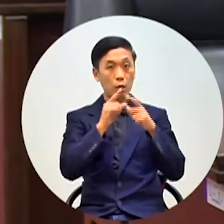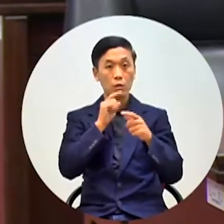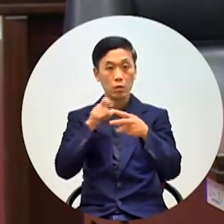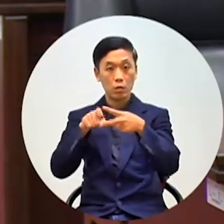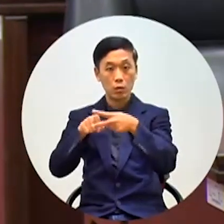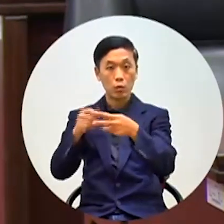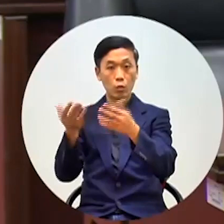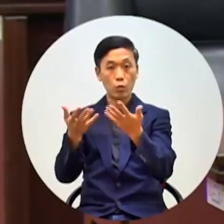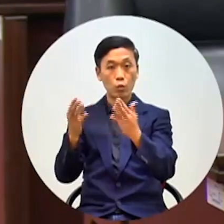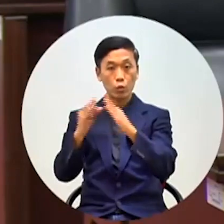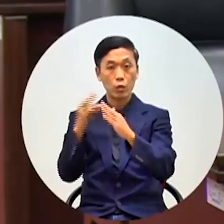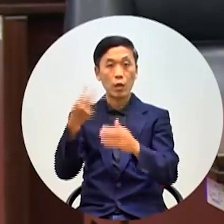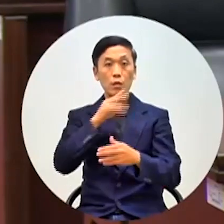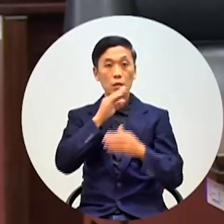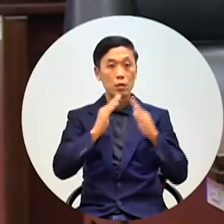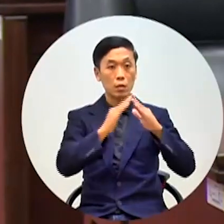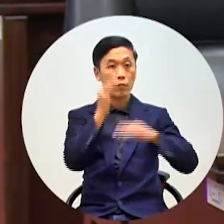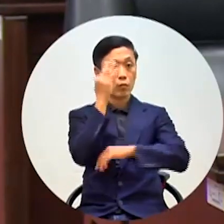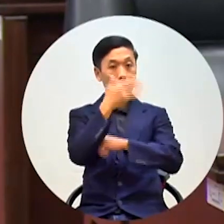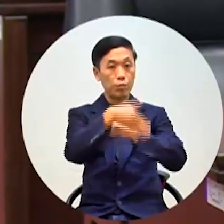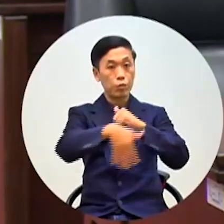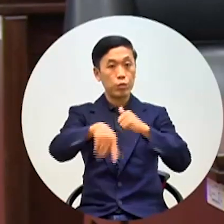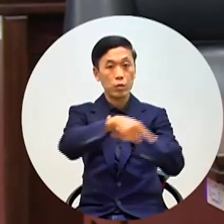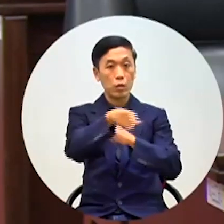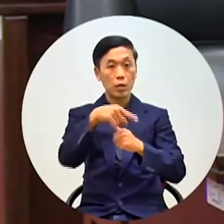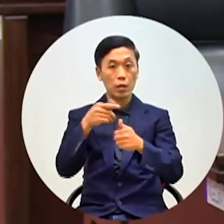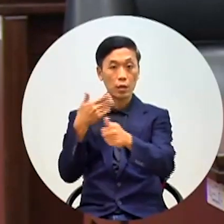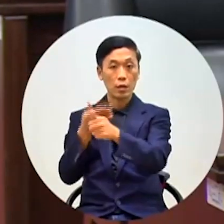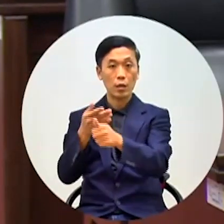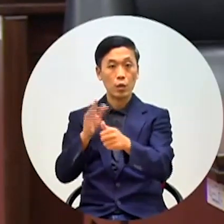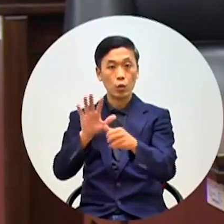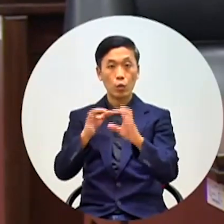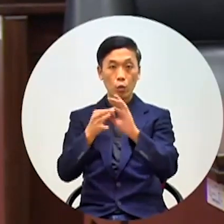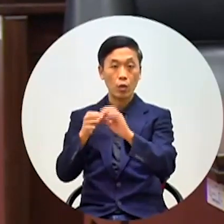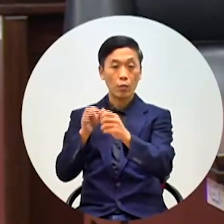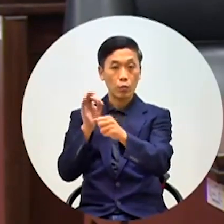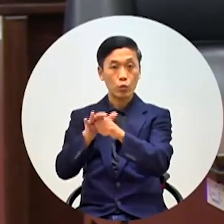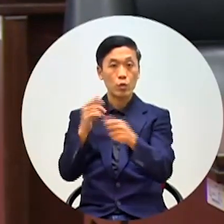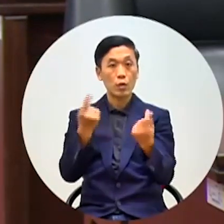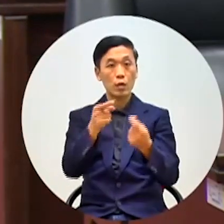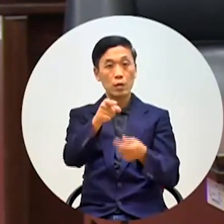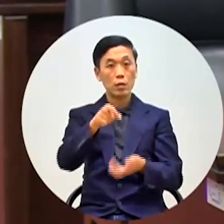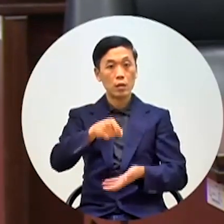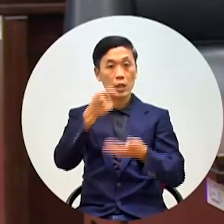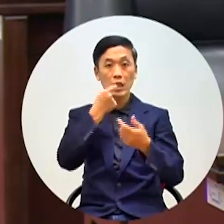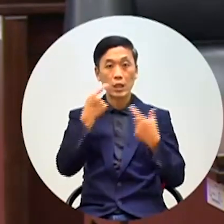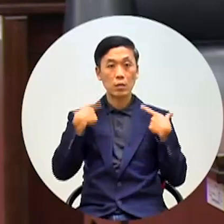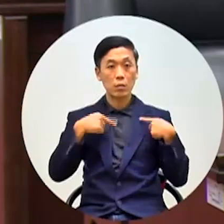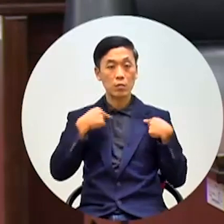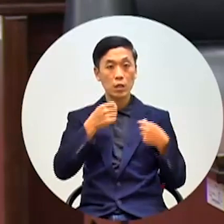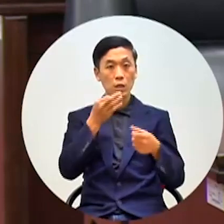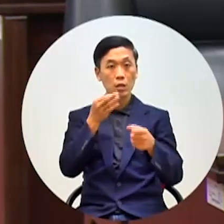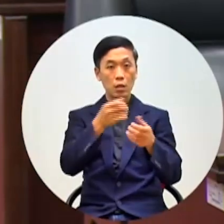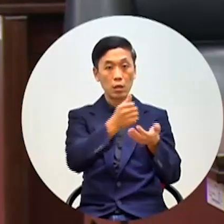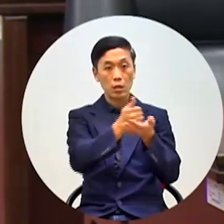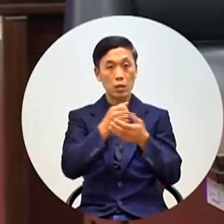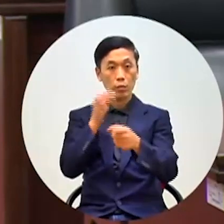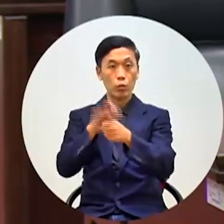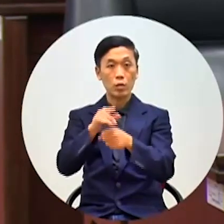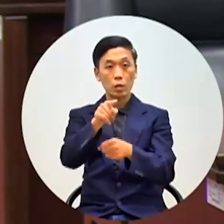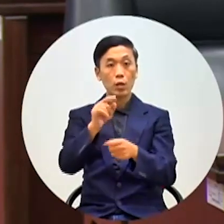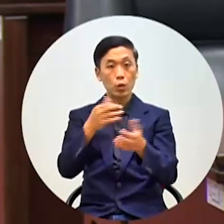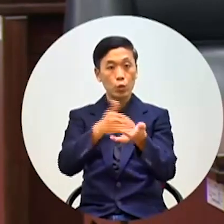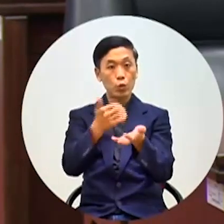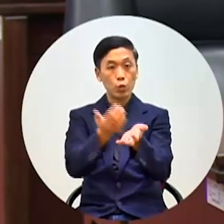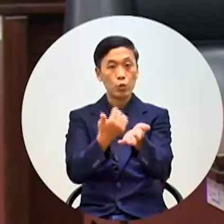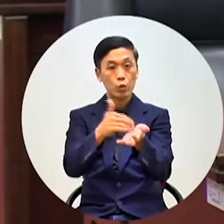供一个相关的补助，或者是你刚才讲律师费的补助，你的钱在哪里，预算在哪里，裁员在哪里，等一下